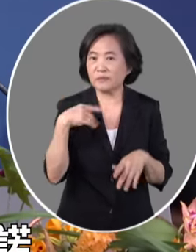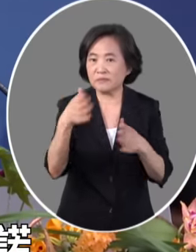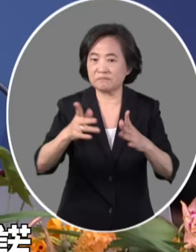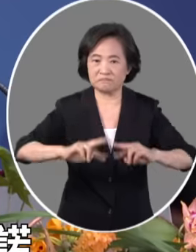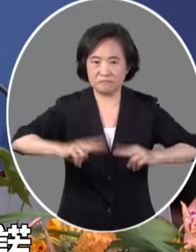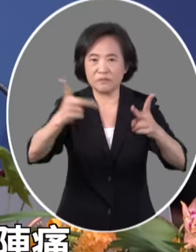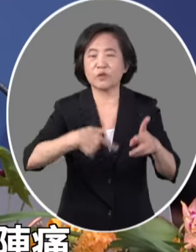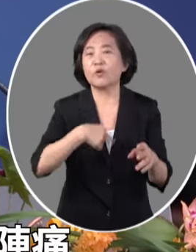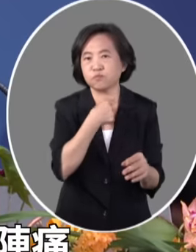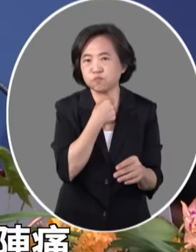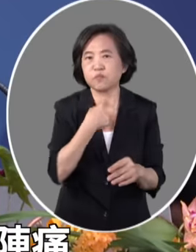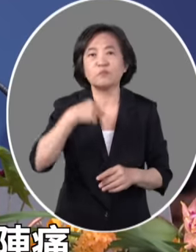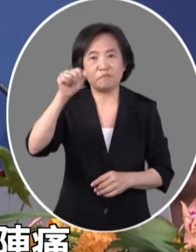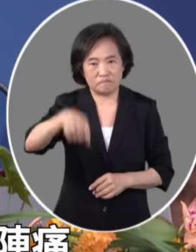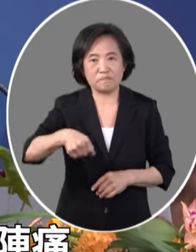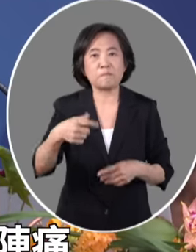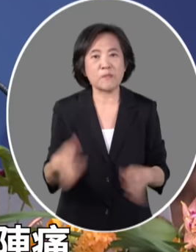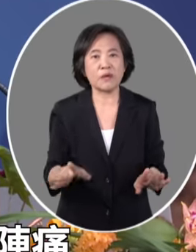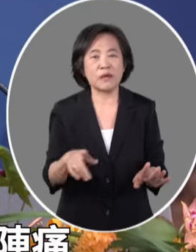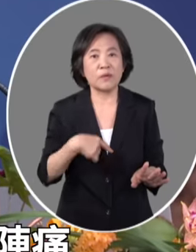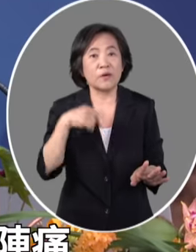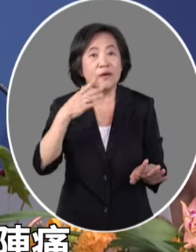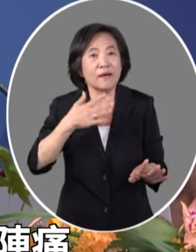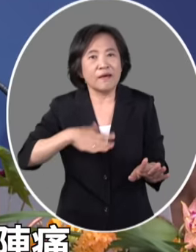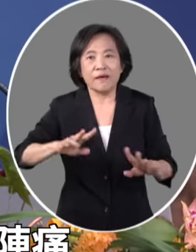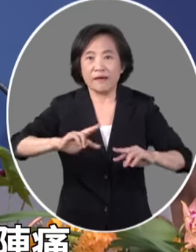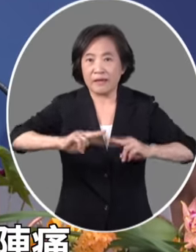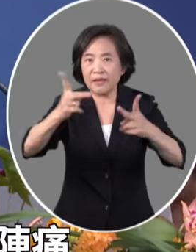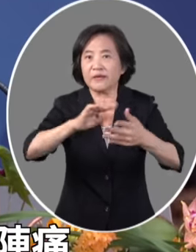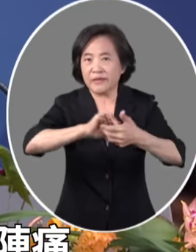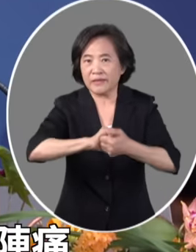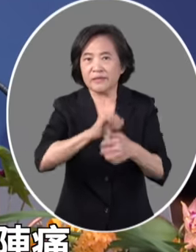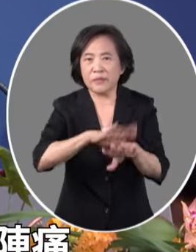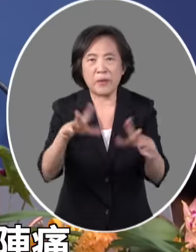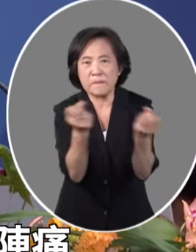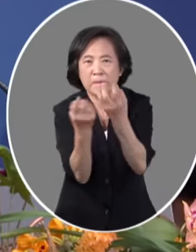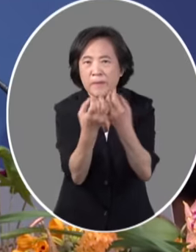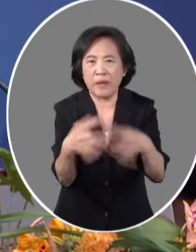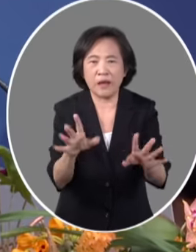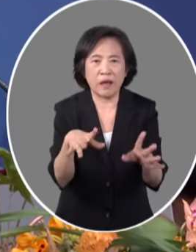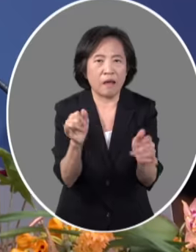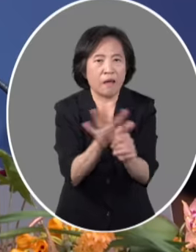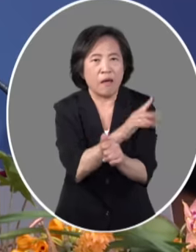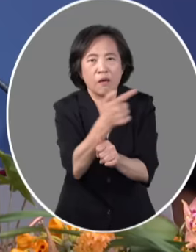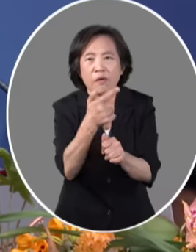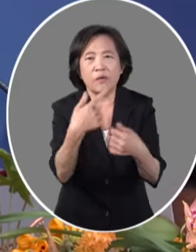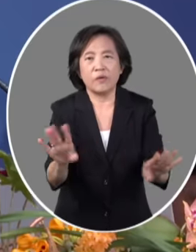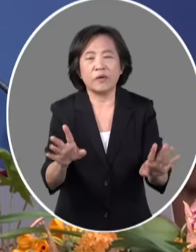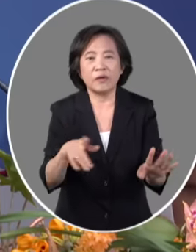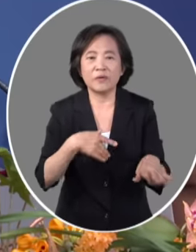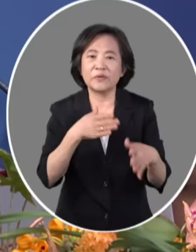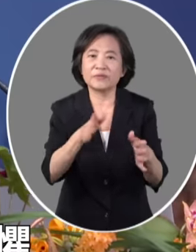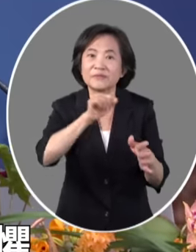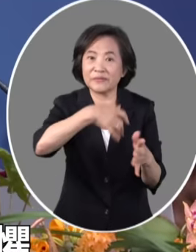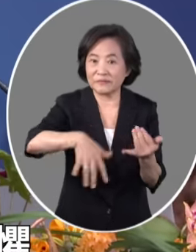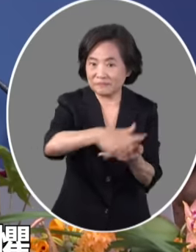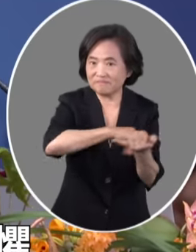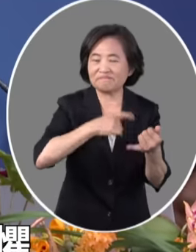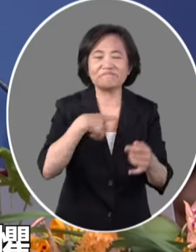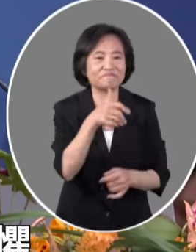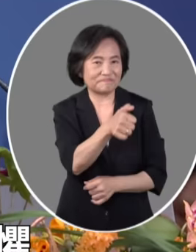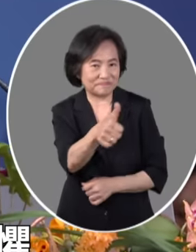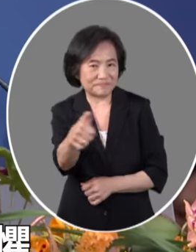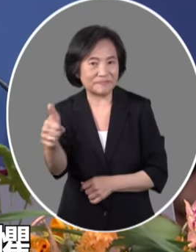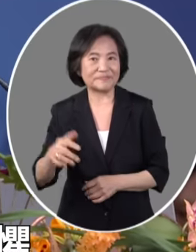的承诺，也深知改革所带来的冲突和阵痛。我要感谢台湾人民，我们总